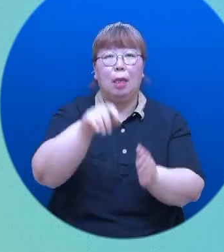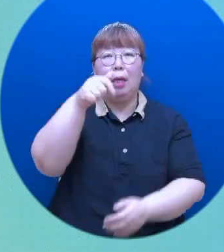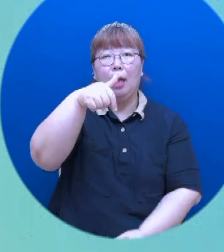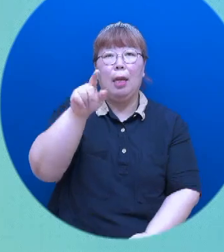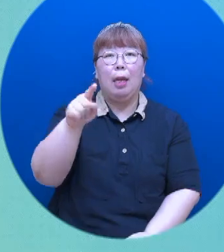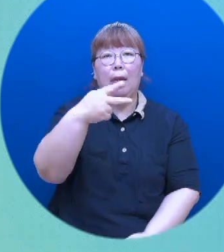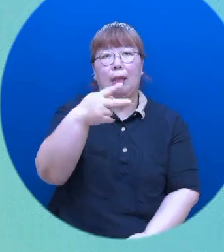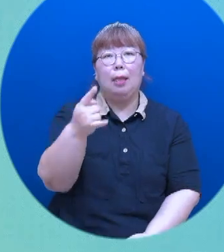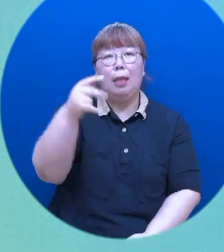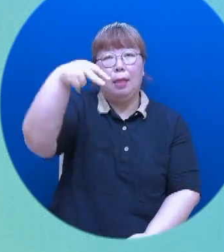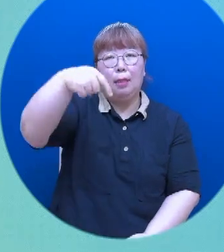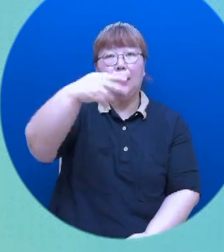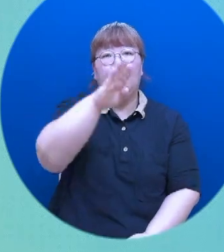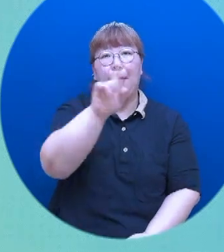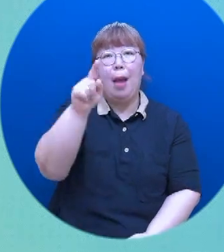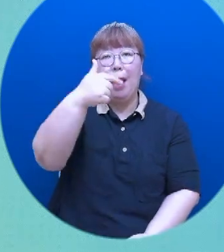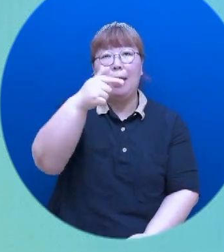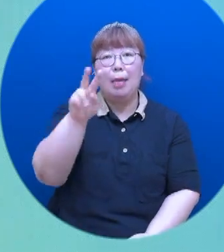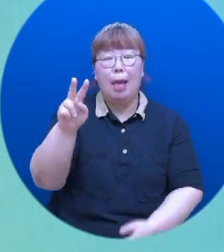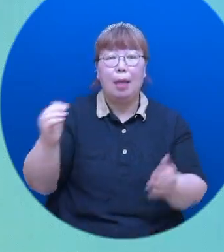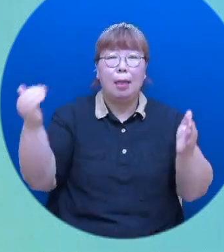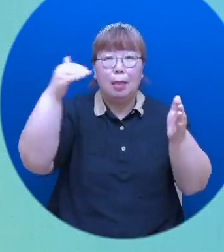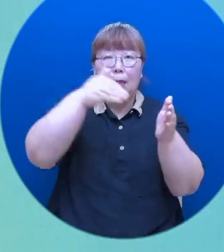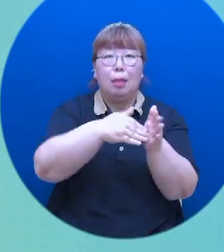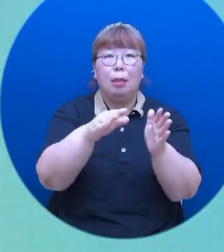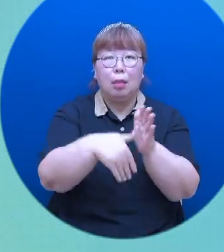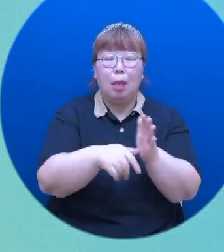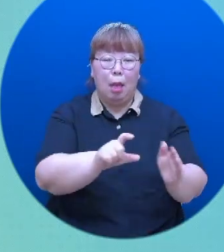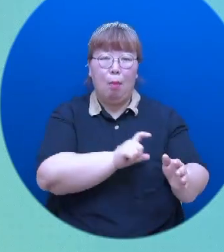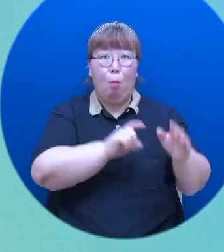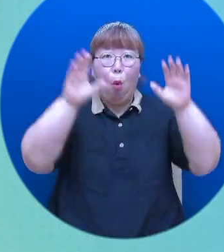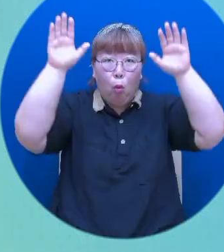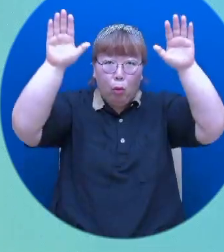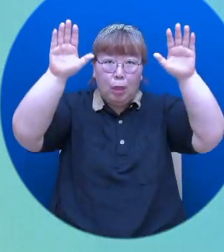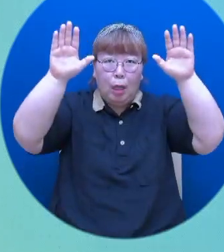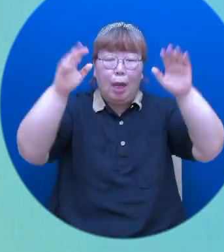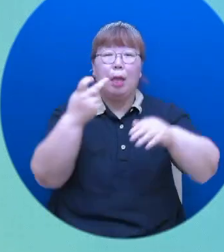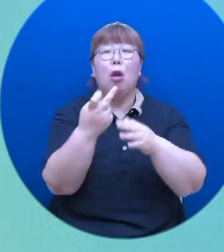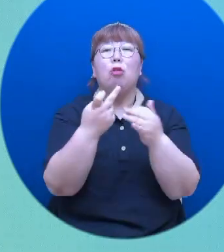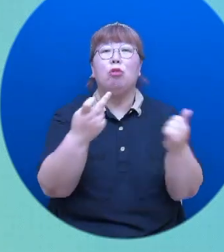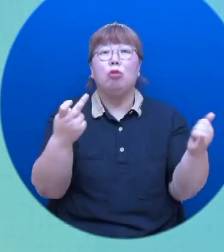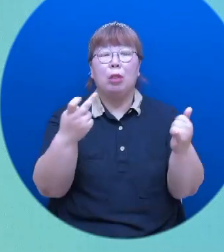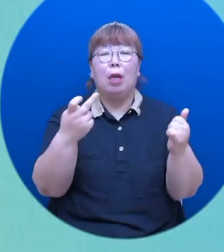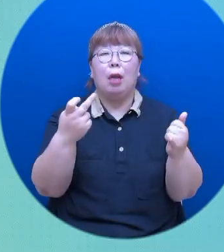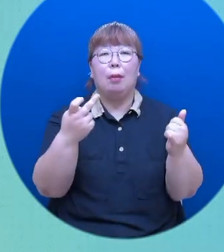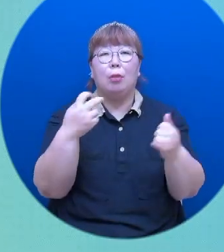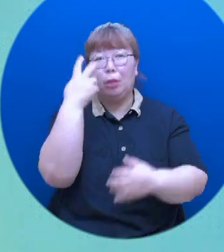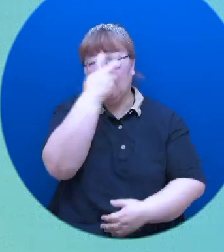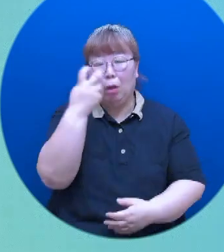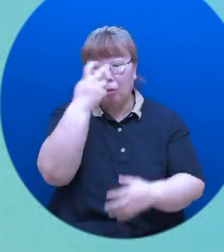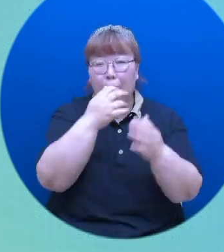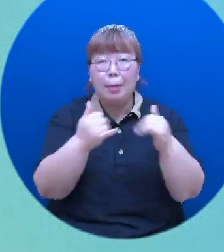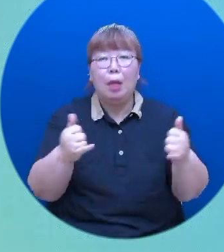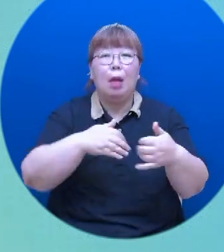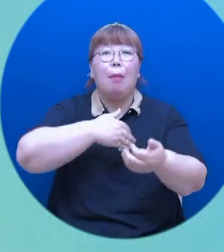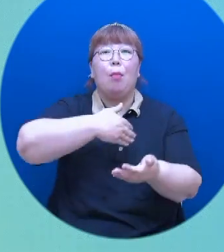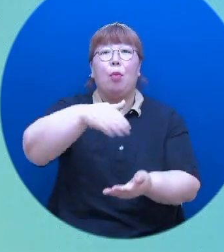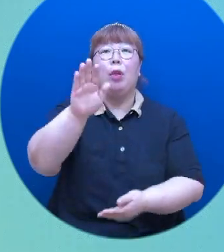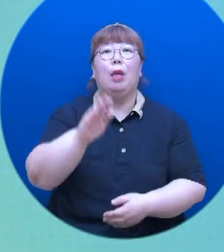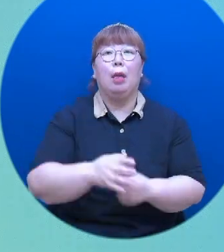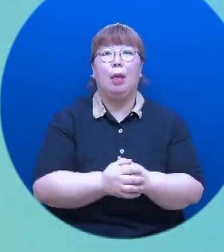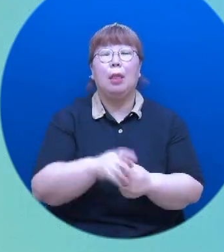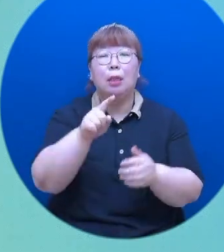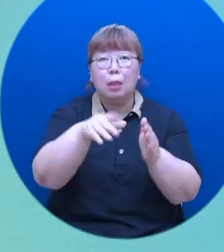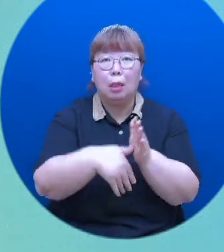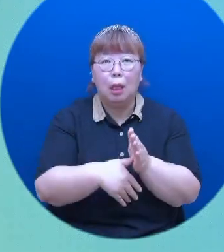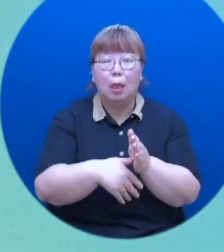이르게 돼요. 그때 모세는 12명의 정탐꾼을 가나안 정탐을 위하여 보내게 됩니다.